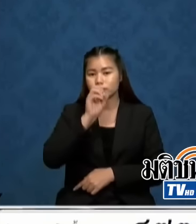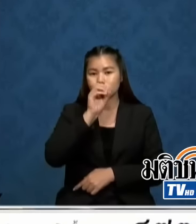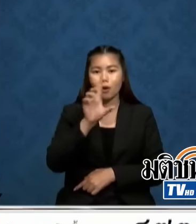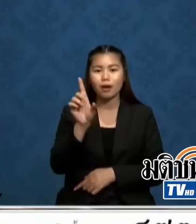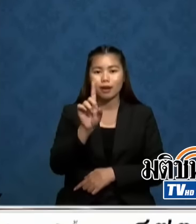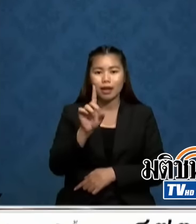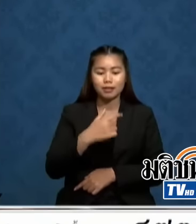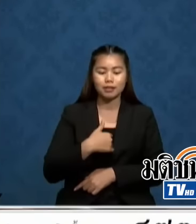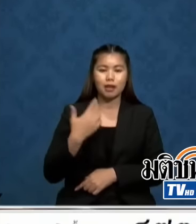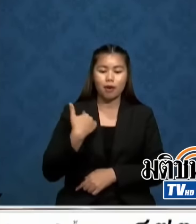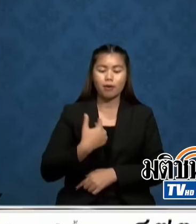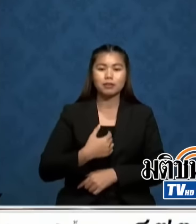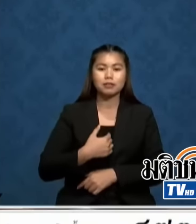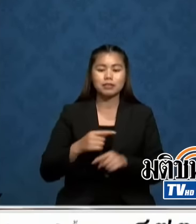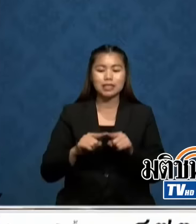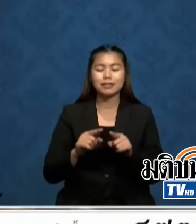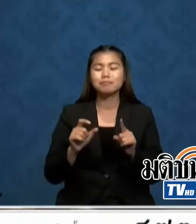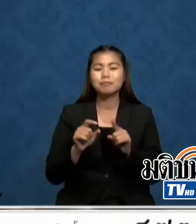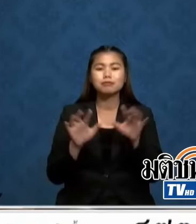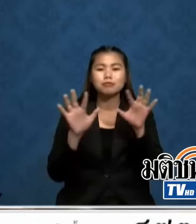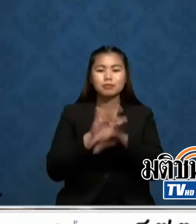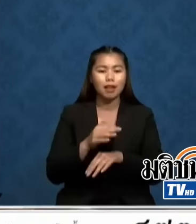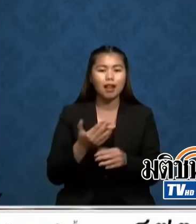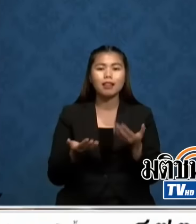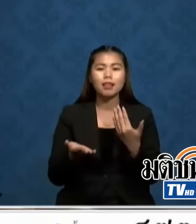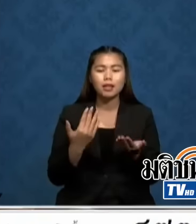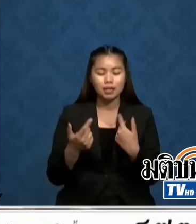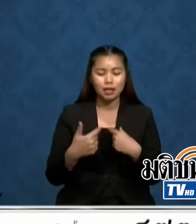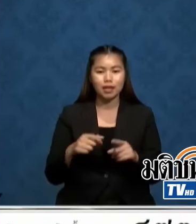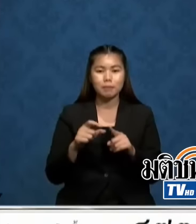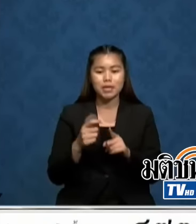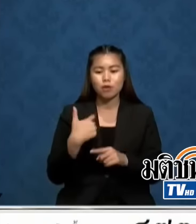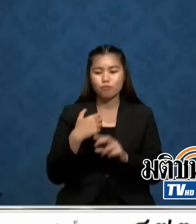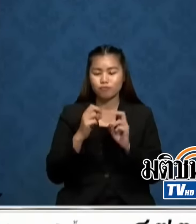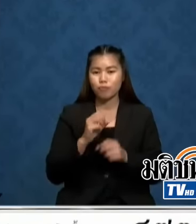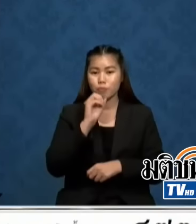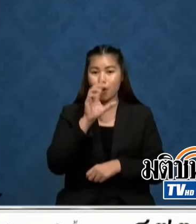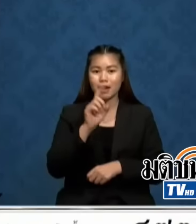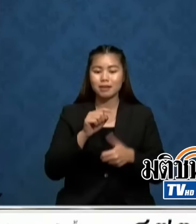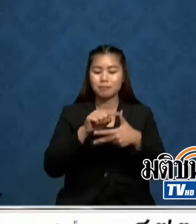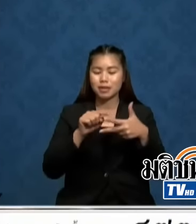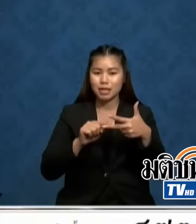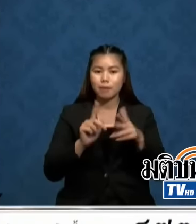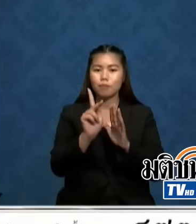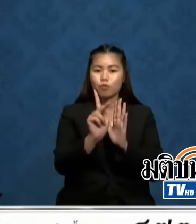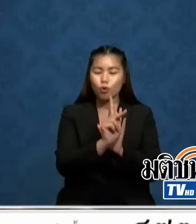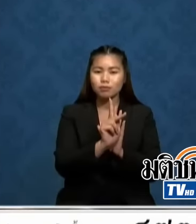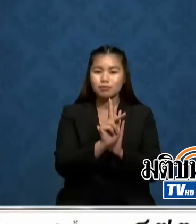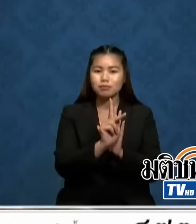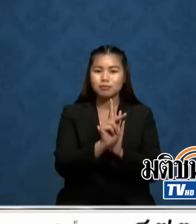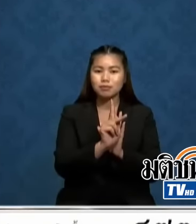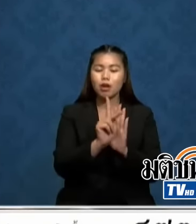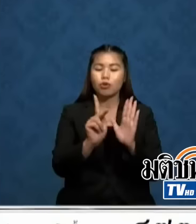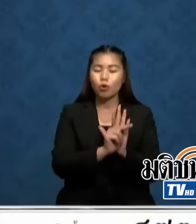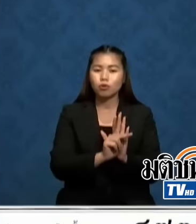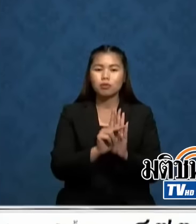ลักษณะร่วมกันของสภาวะยกเว้นนี้นะครับตรงนี้ไว้ 3ข้อคือ 1ยกเว้นกฎเกณฑ์ในสภาวะปกติคือ